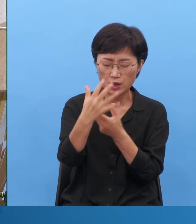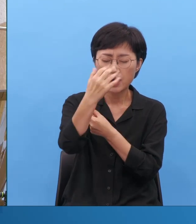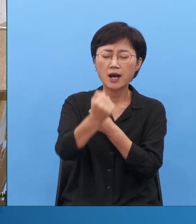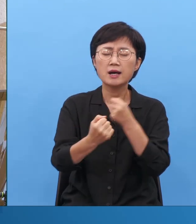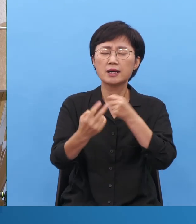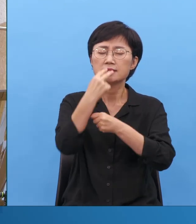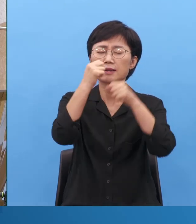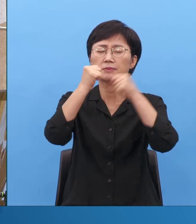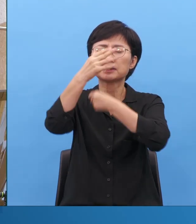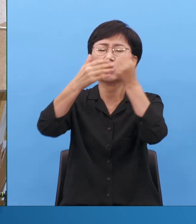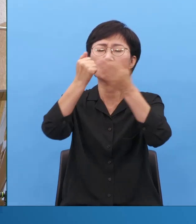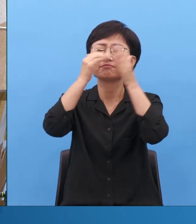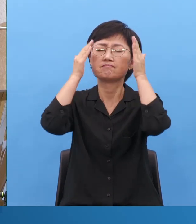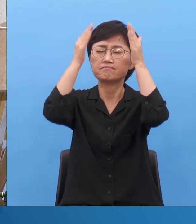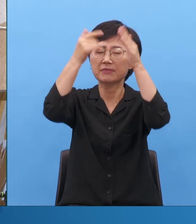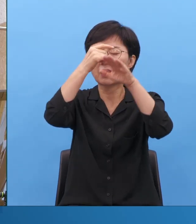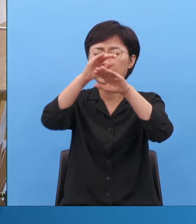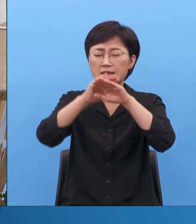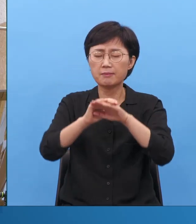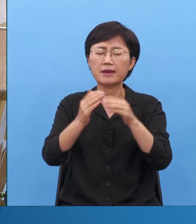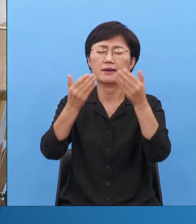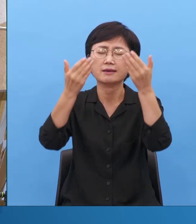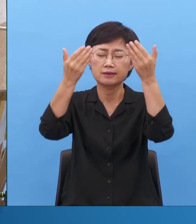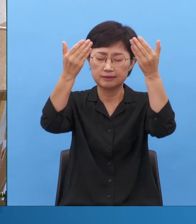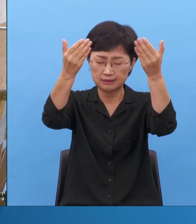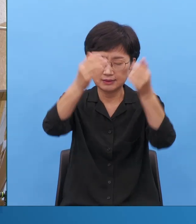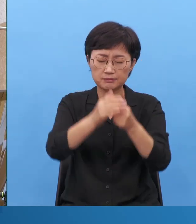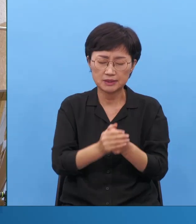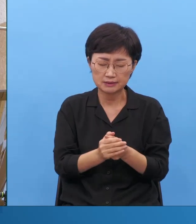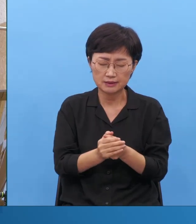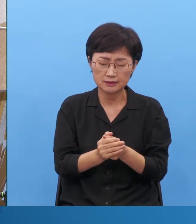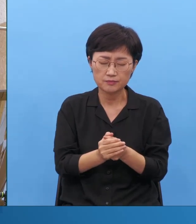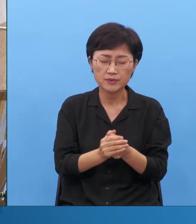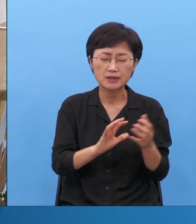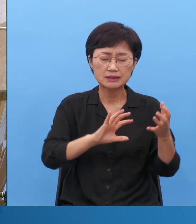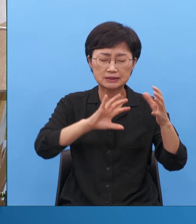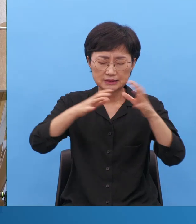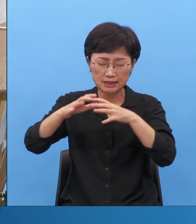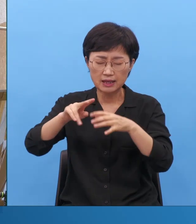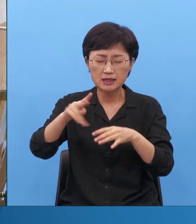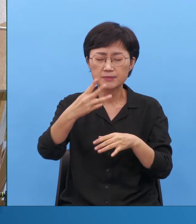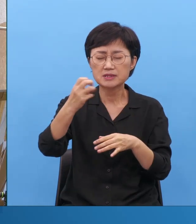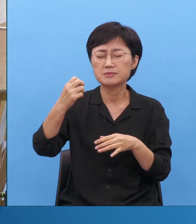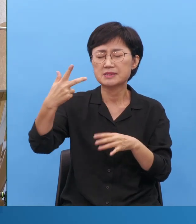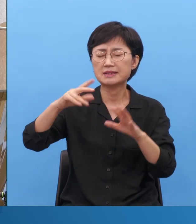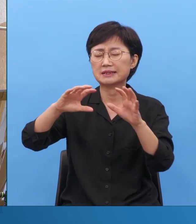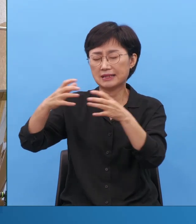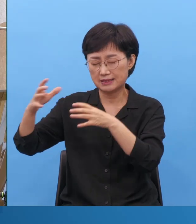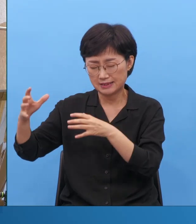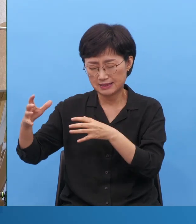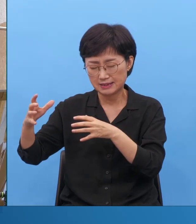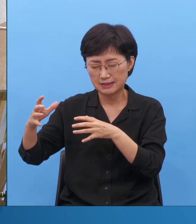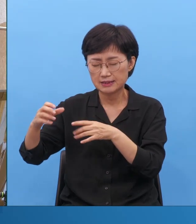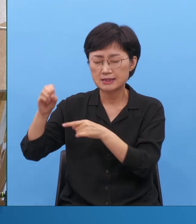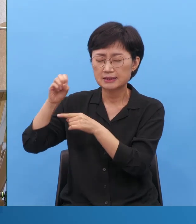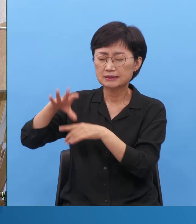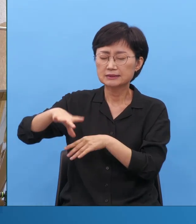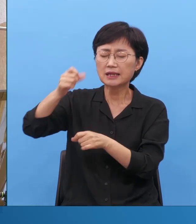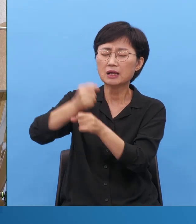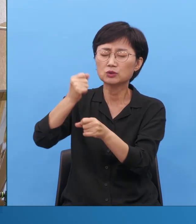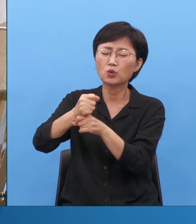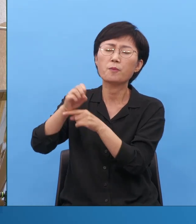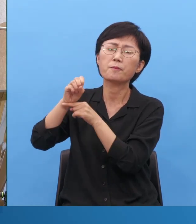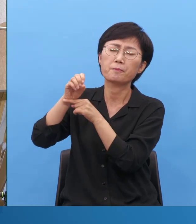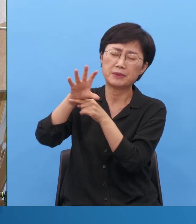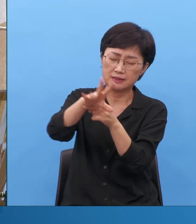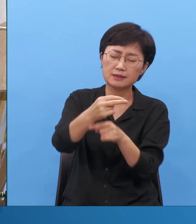the living God to give you worship. 237 나라의 생명의 창조의 빛이 증거되는 예배가 되게 하옵소서. May this be a worship where